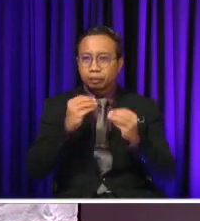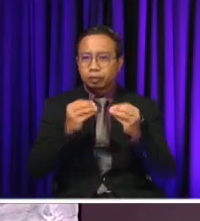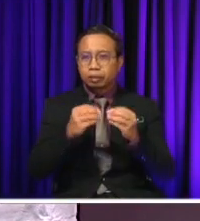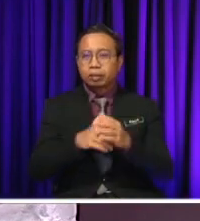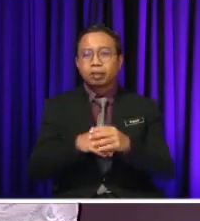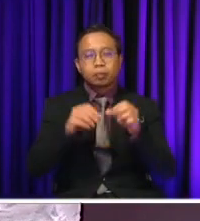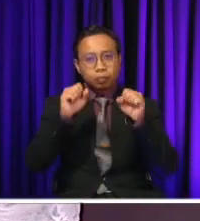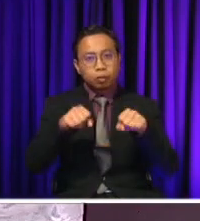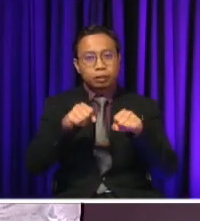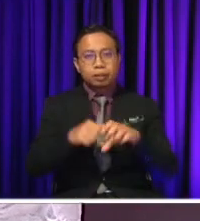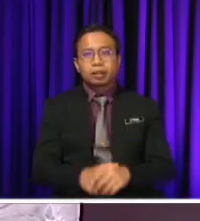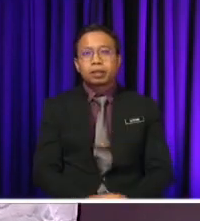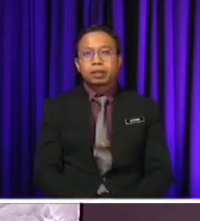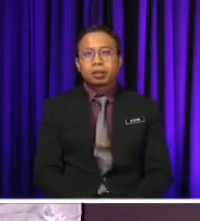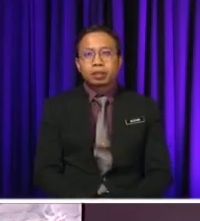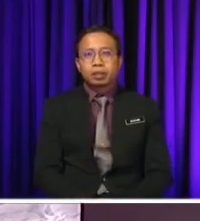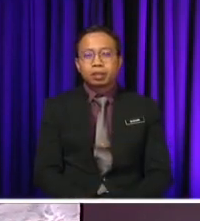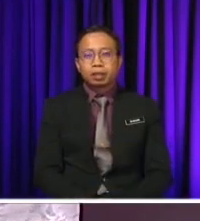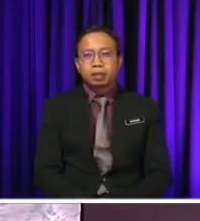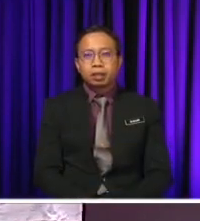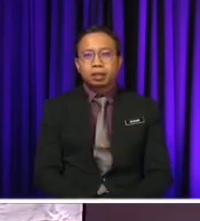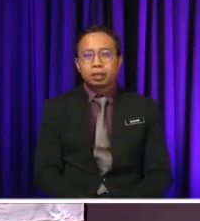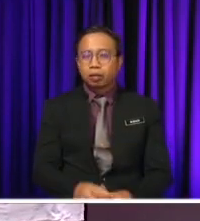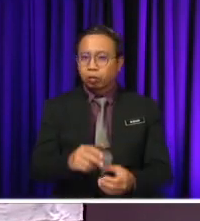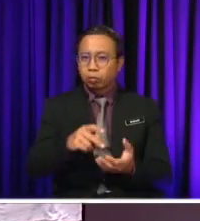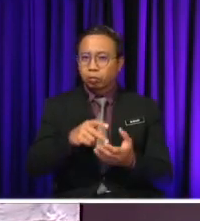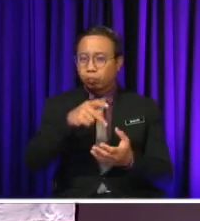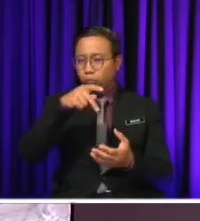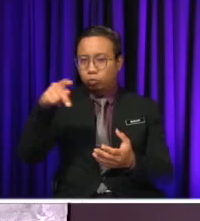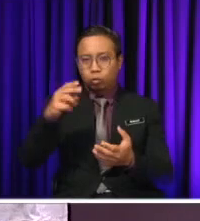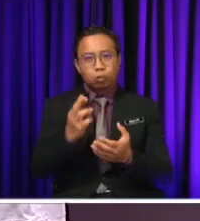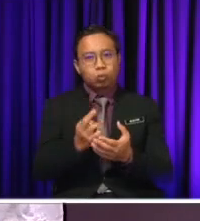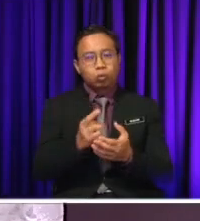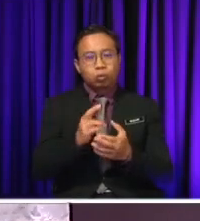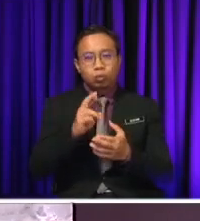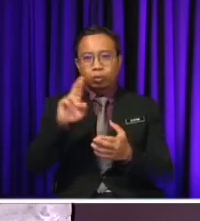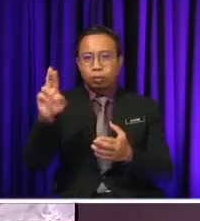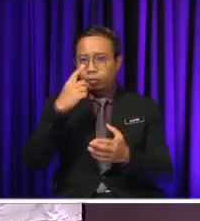dia boleh menjangkau puluhan ribu Ringgit untuk